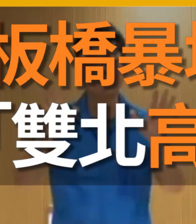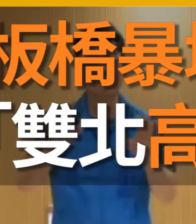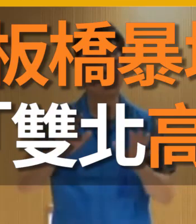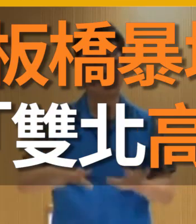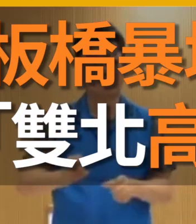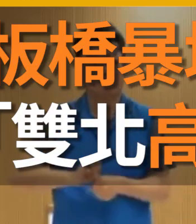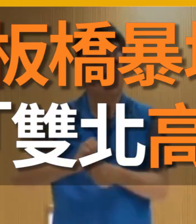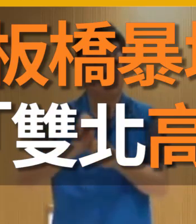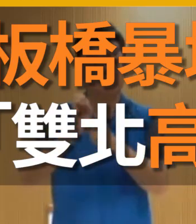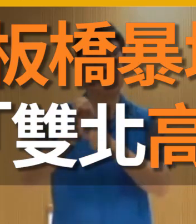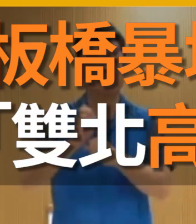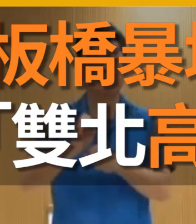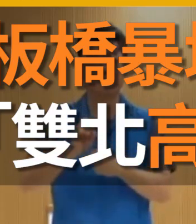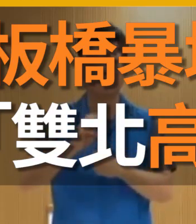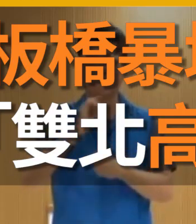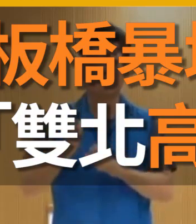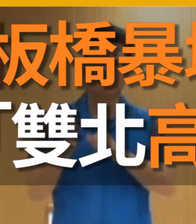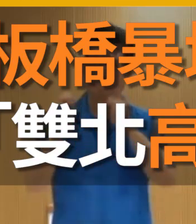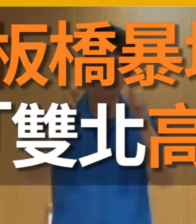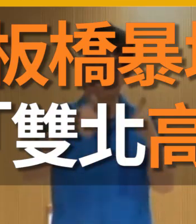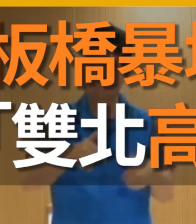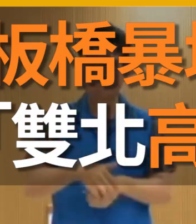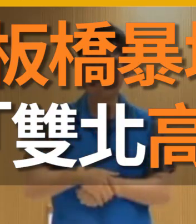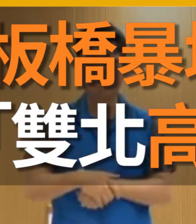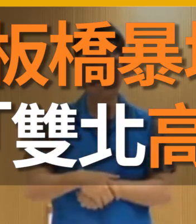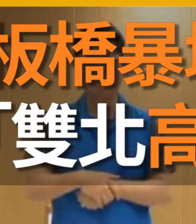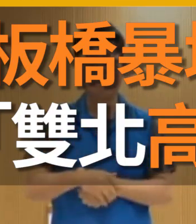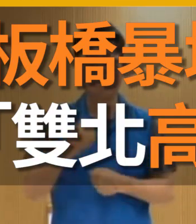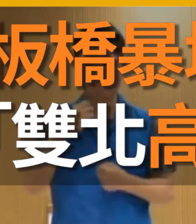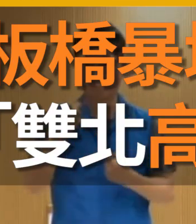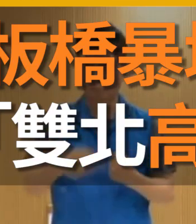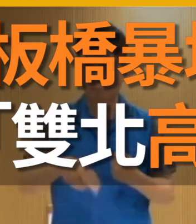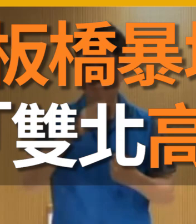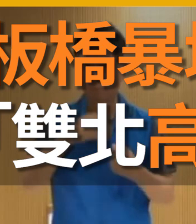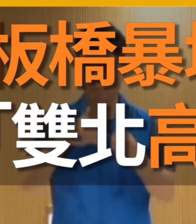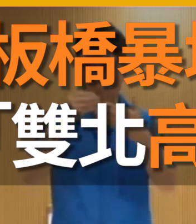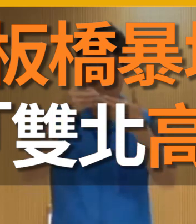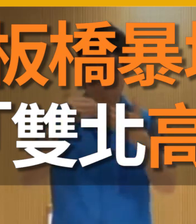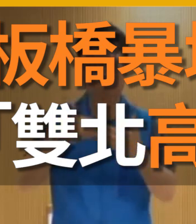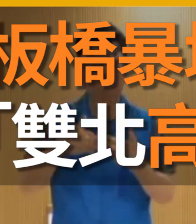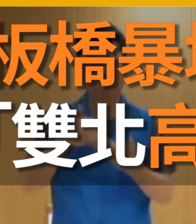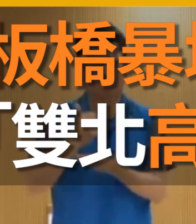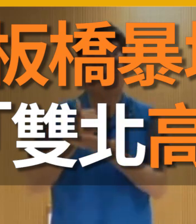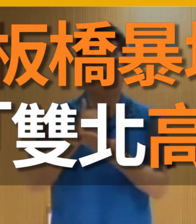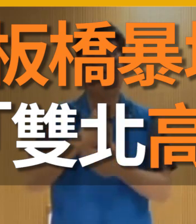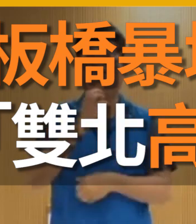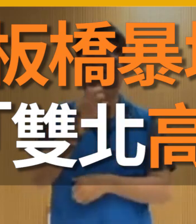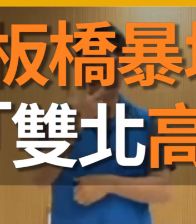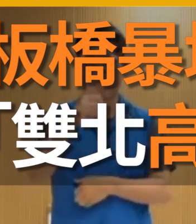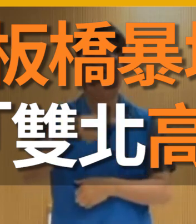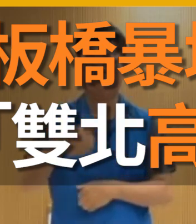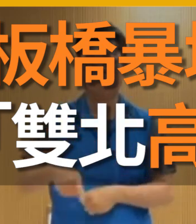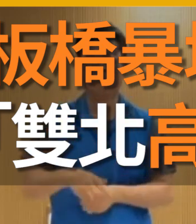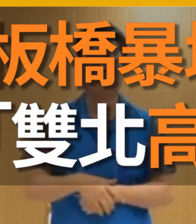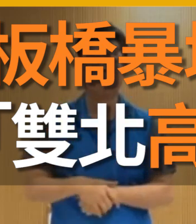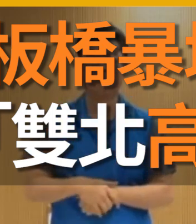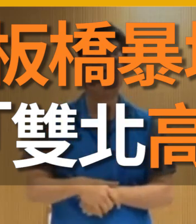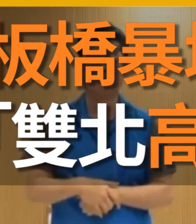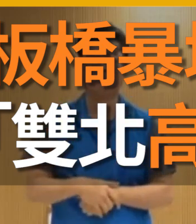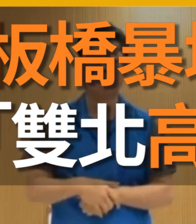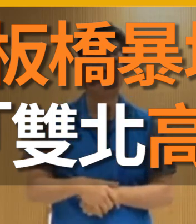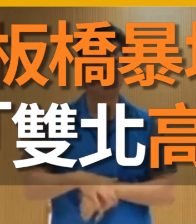新北市在一整天在验尸有97例，所以整